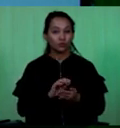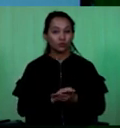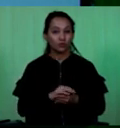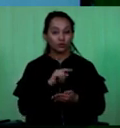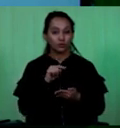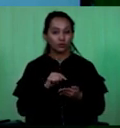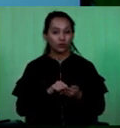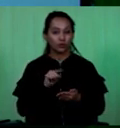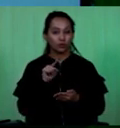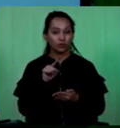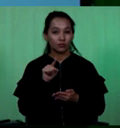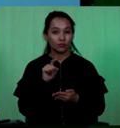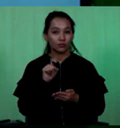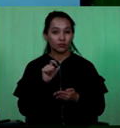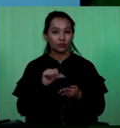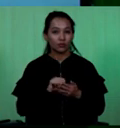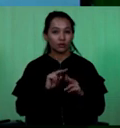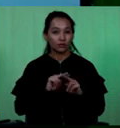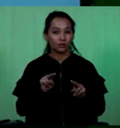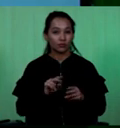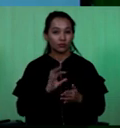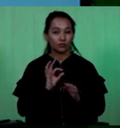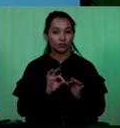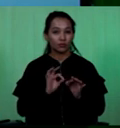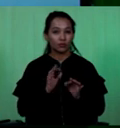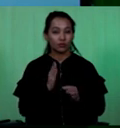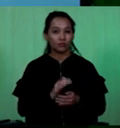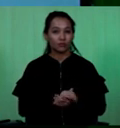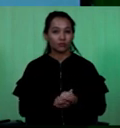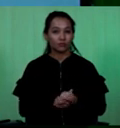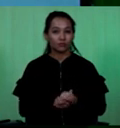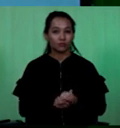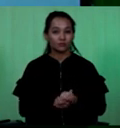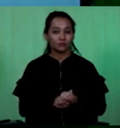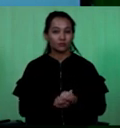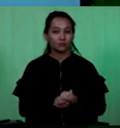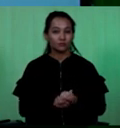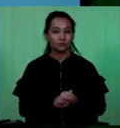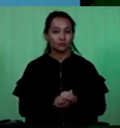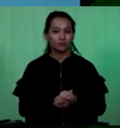son 1106 ga teng. Tekshirib olamiz.